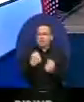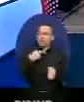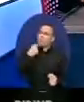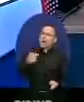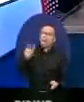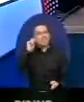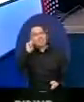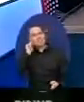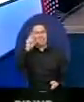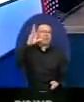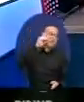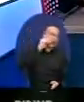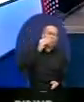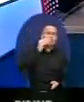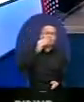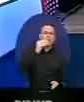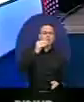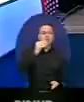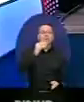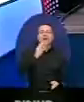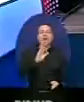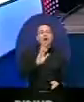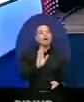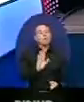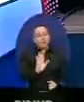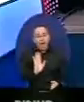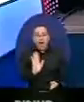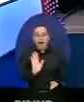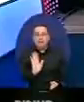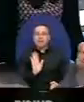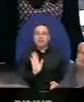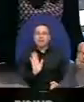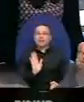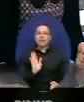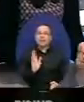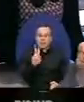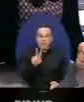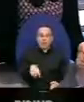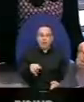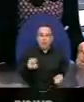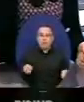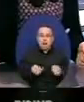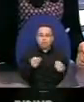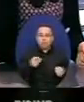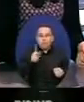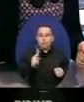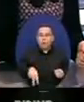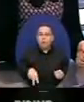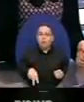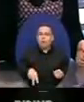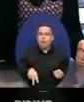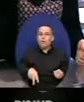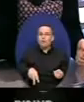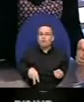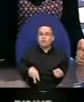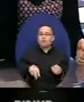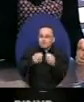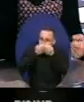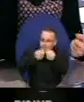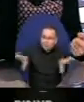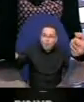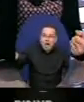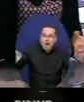כי לא מהותני, ויש גם, בסדר? אבל אם יש משהו שיכול להיות בשורה, אני חושבת, במנהיגות נשית,